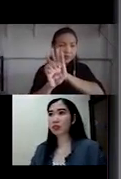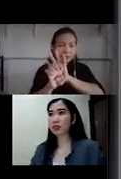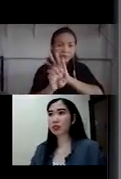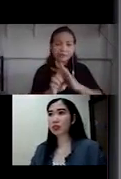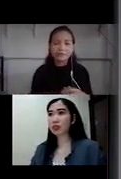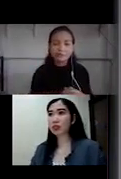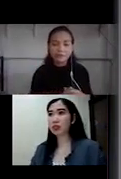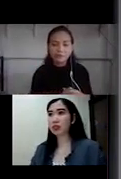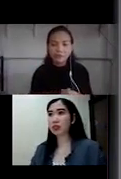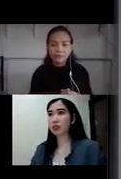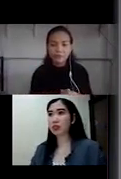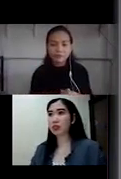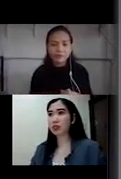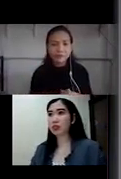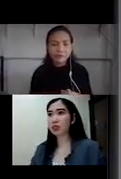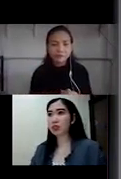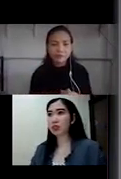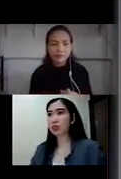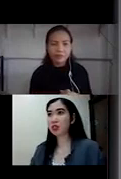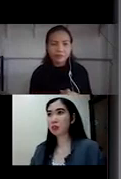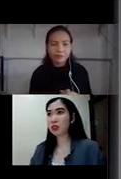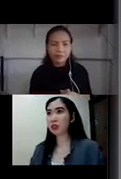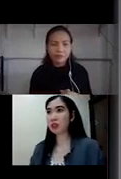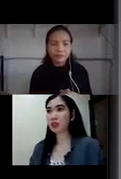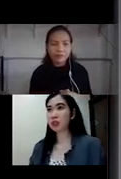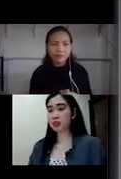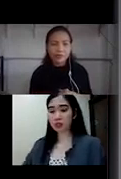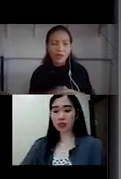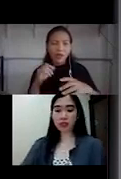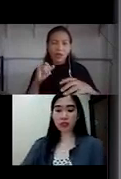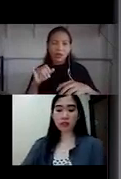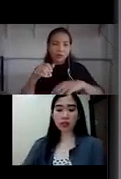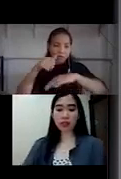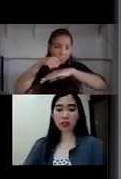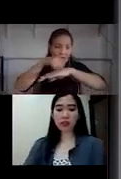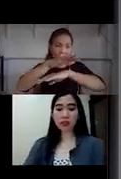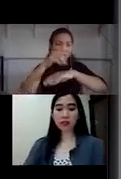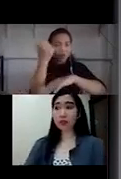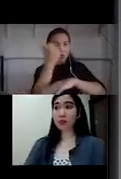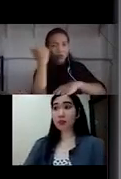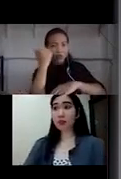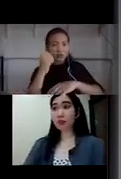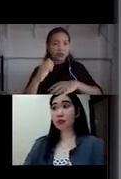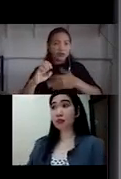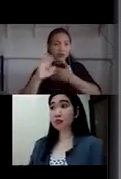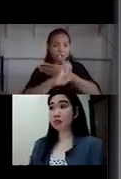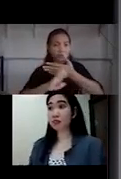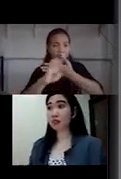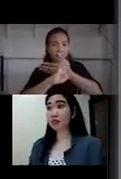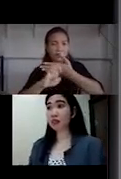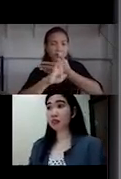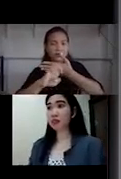Ayan. I'll send this to my other email.